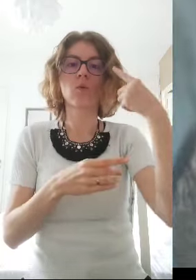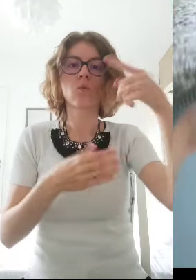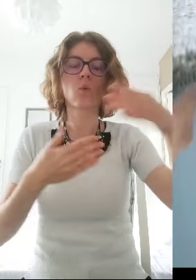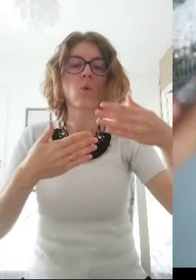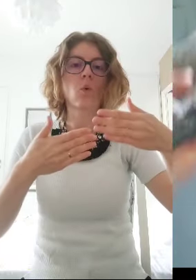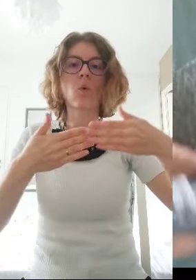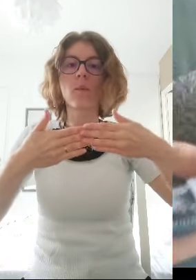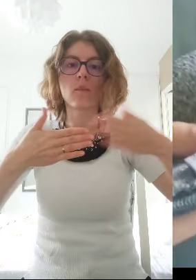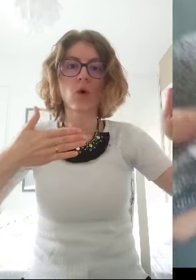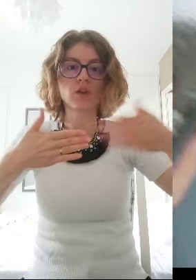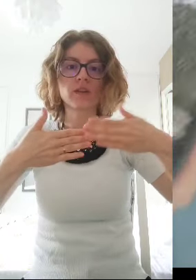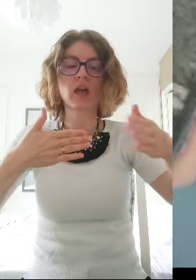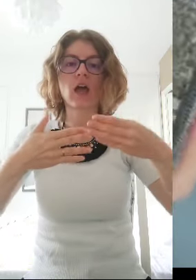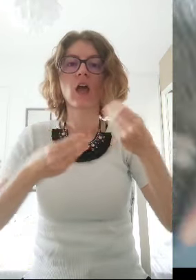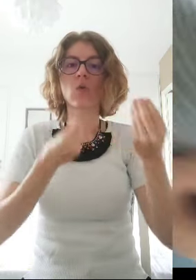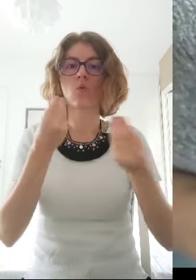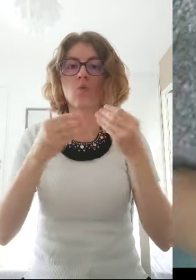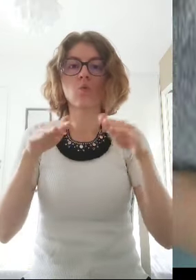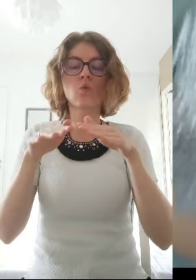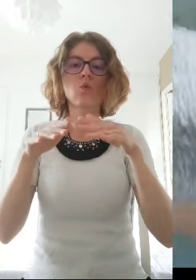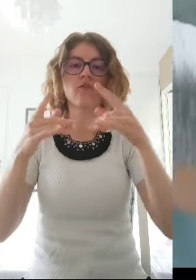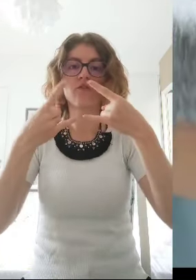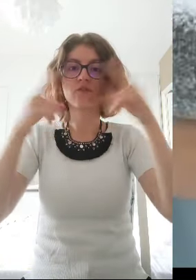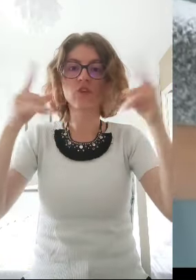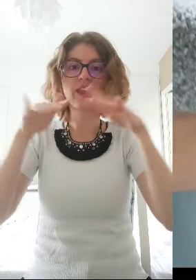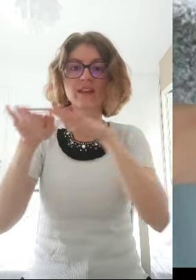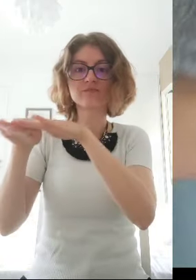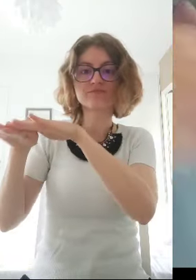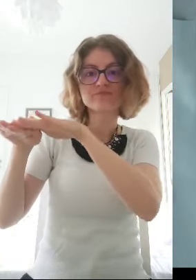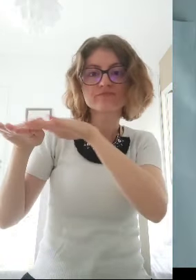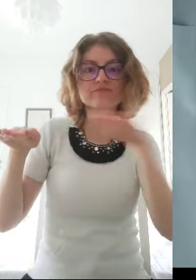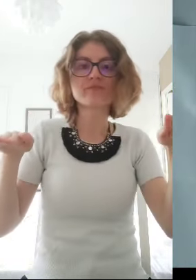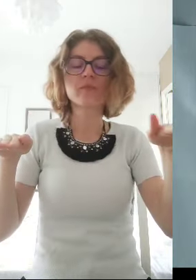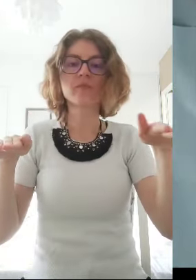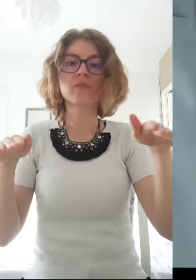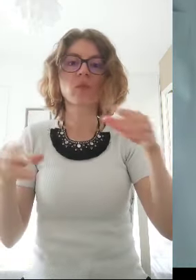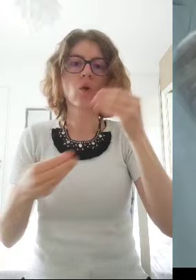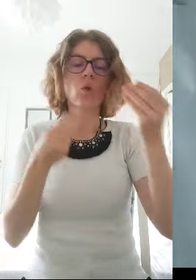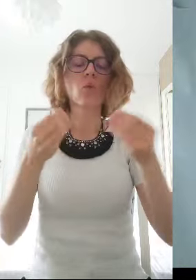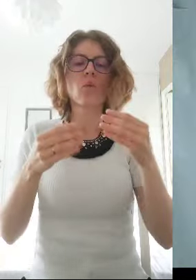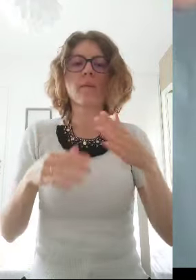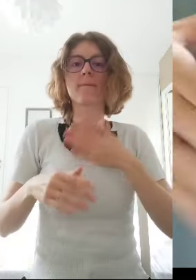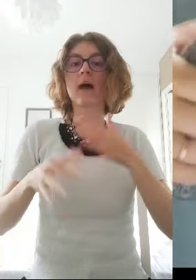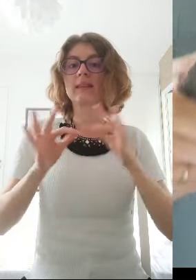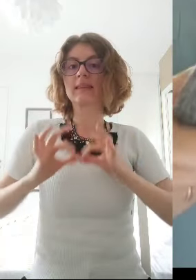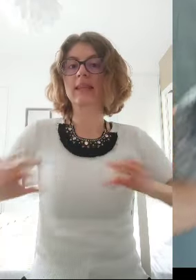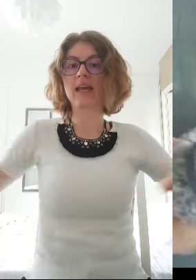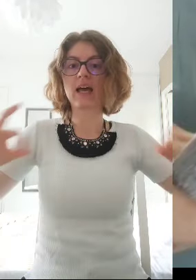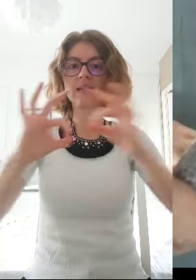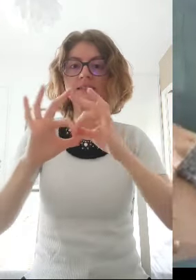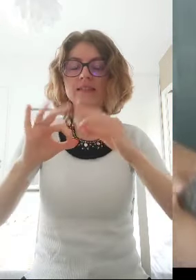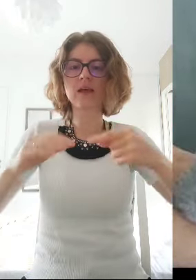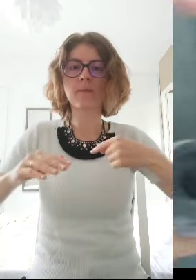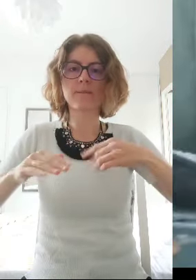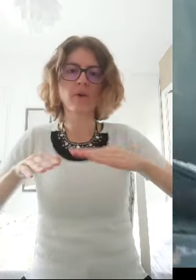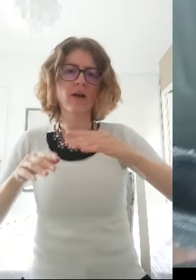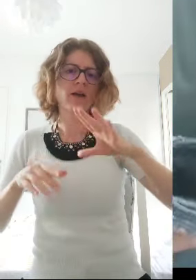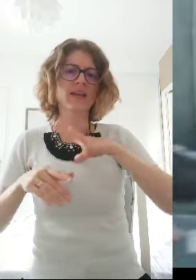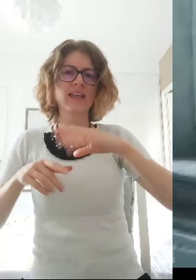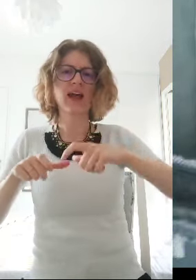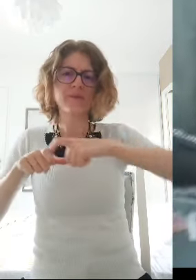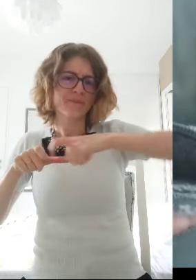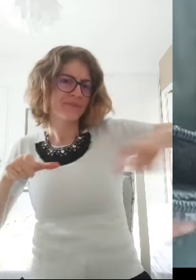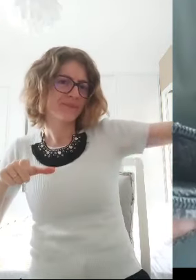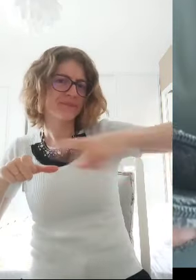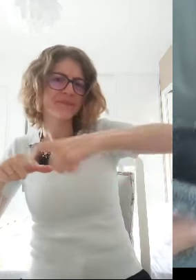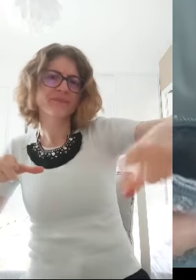votre portail. Donc je vais l'utiliser pour mes rebords de fenêtres et voire aussi pour ma terrasse. Puisque en fait au niveau de ma terrasse, c'est